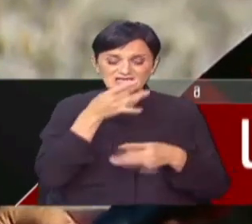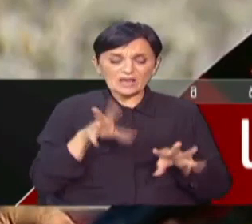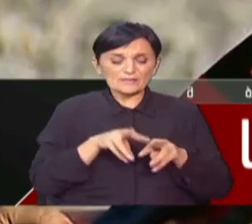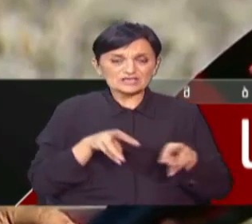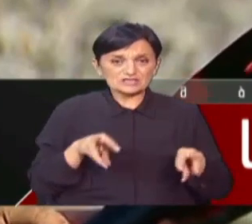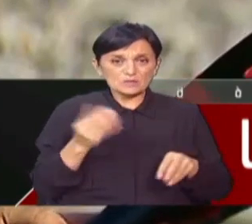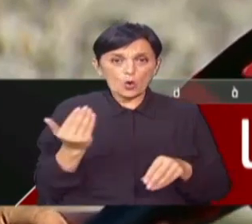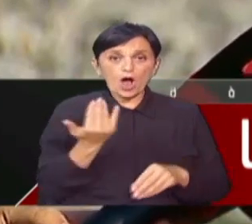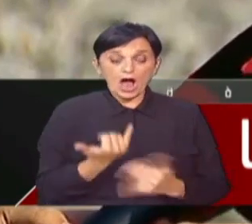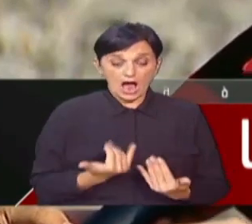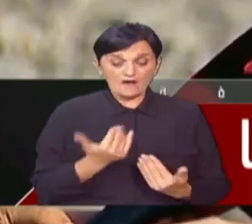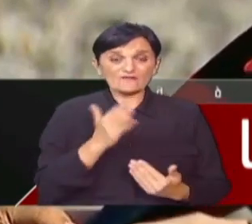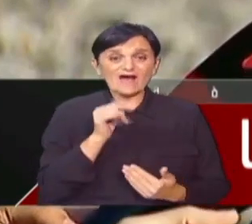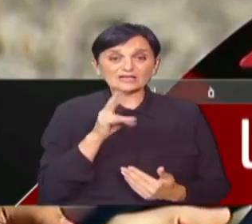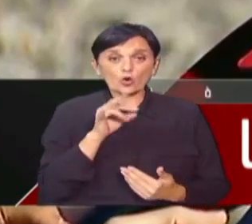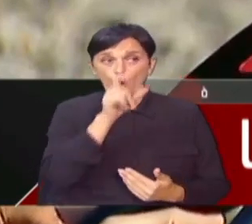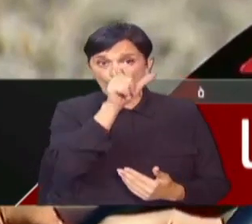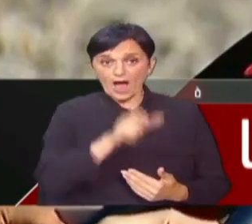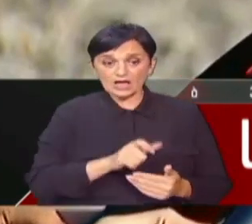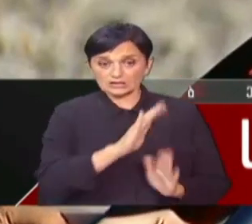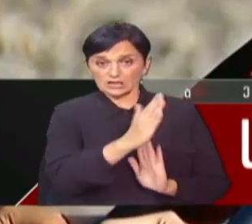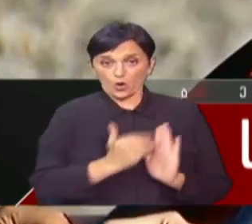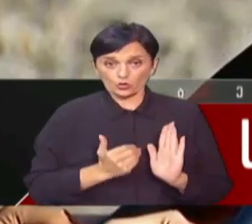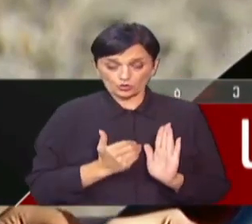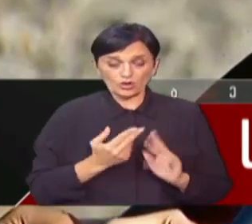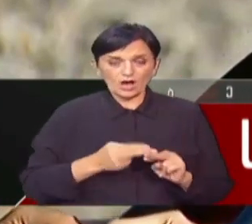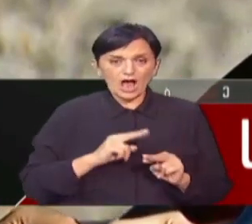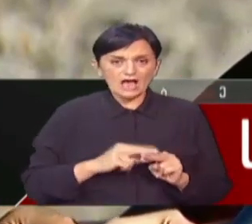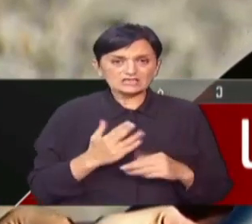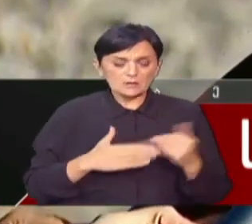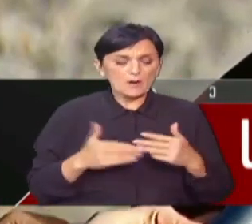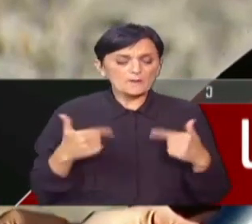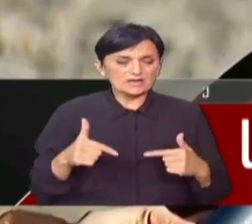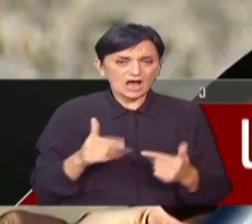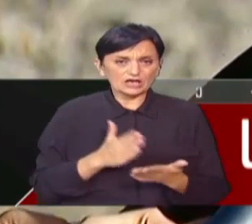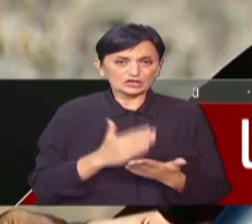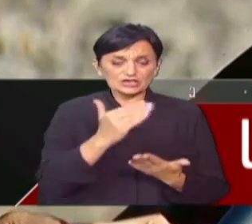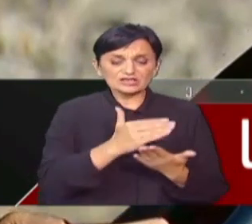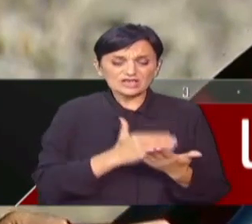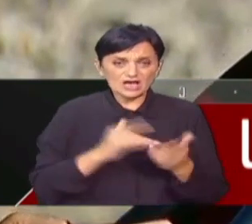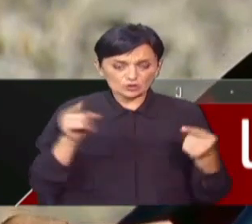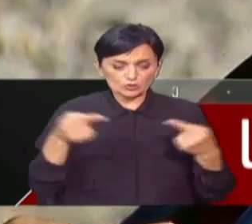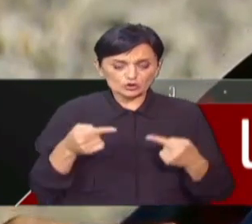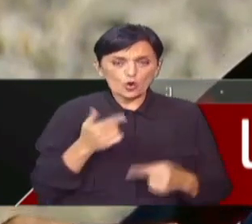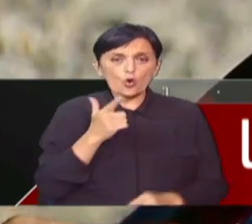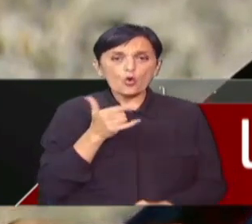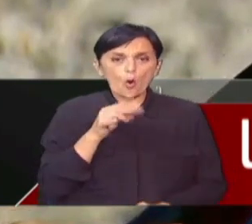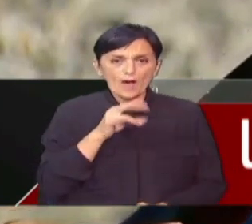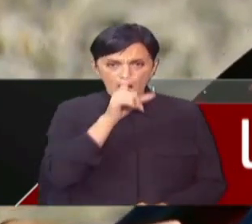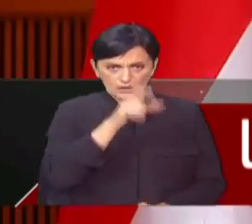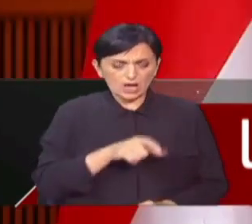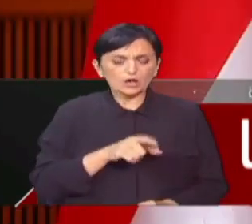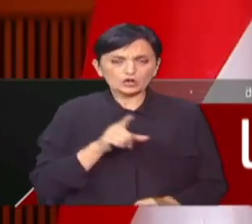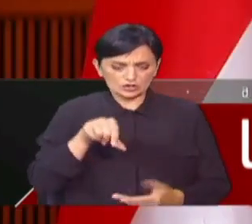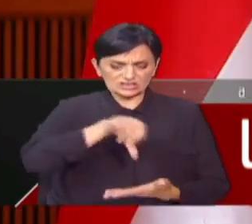შემთხვევაში მათ მიმართეს ვახტანგ გომელაურს და ბუნებრივია, როგორც ეს ხდება ხოლმე პრაქტიკაშიც, რეგლამენტის შესაბამისად ვახტანგ გომელაური რა თქმა უნდა